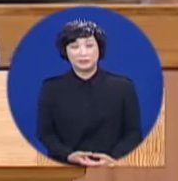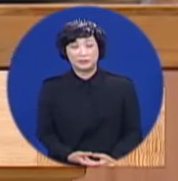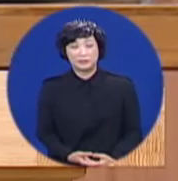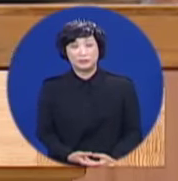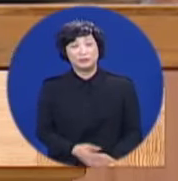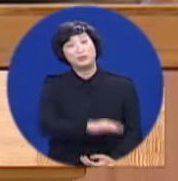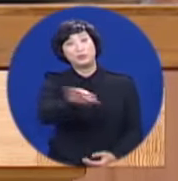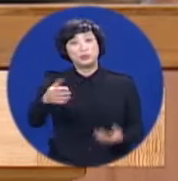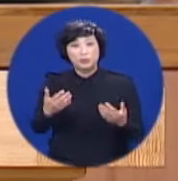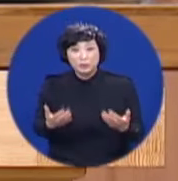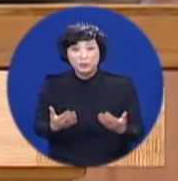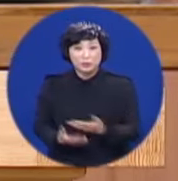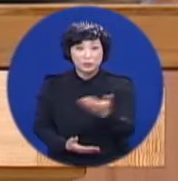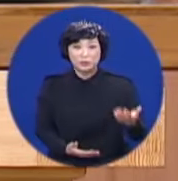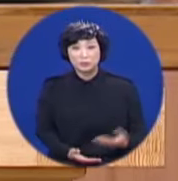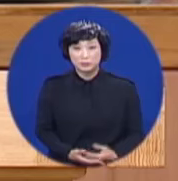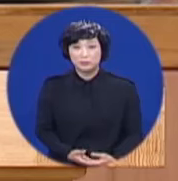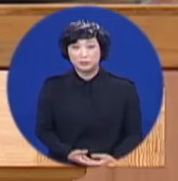어떤 존재냐.